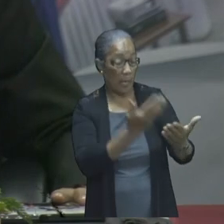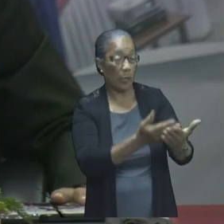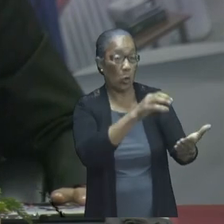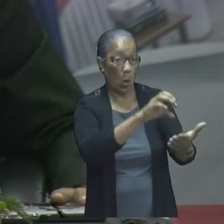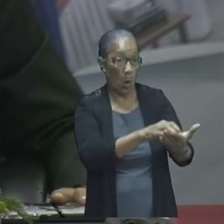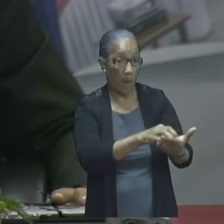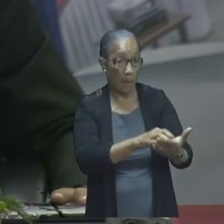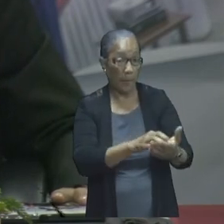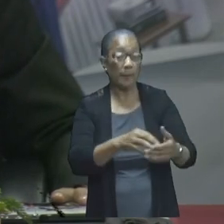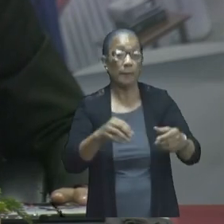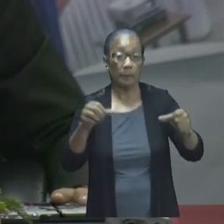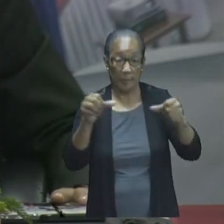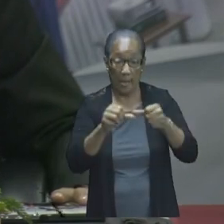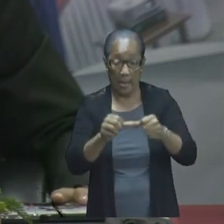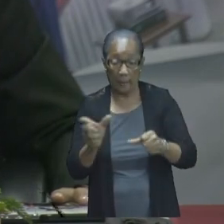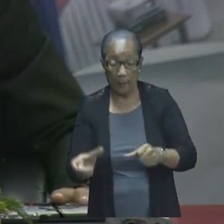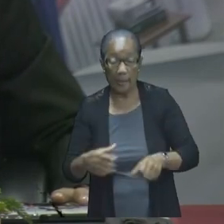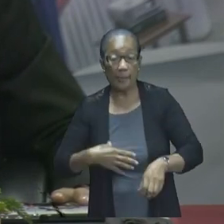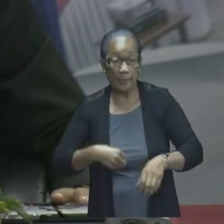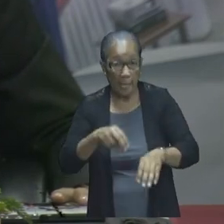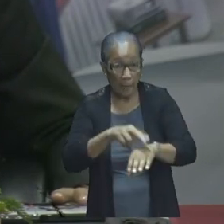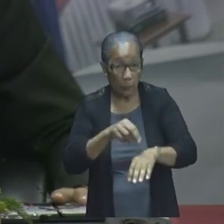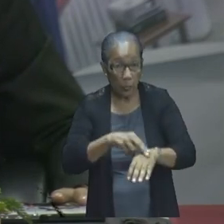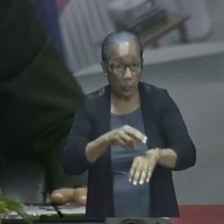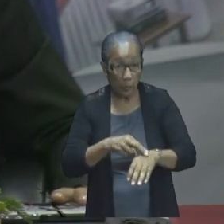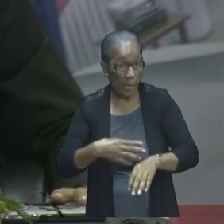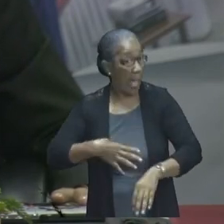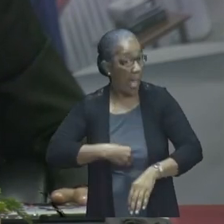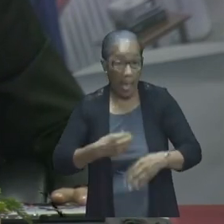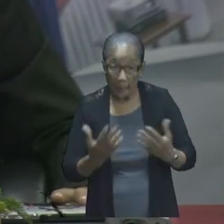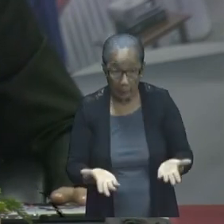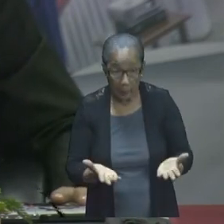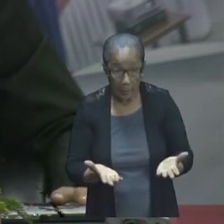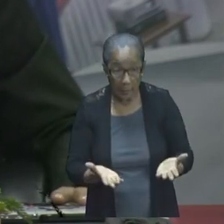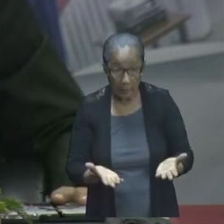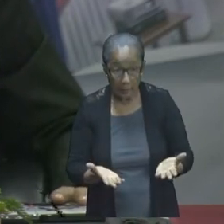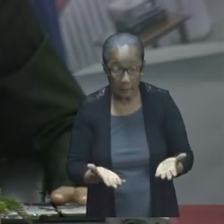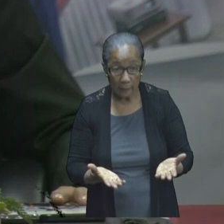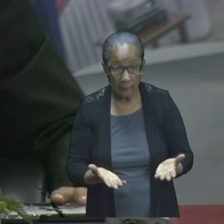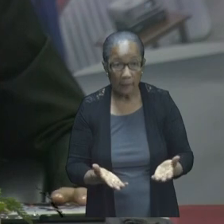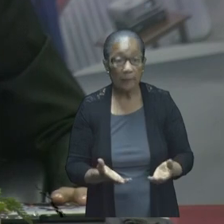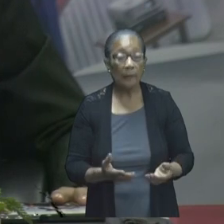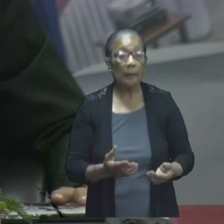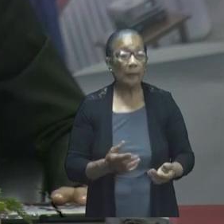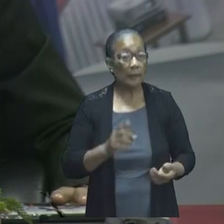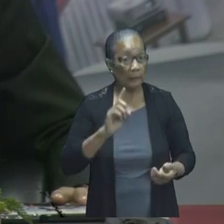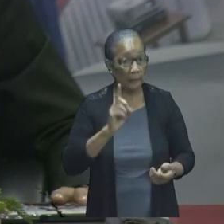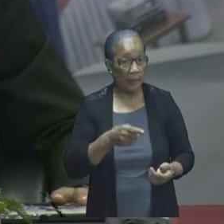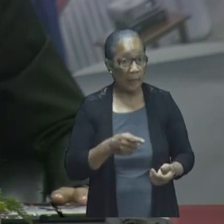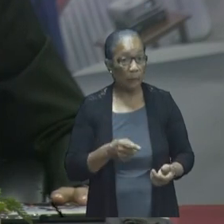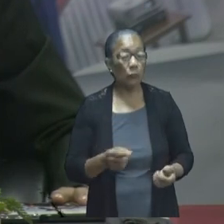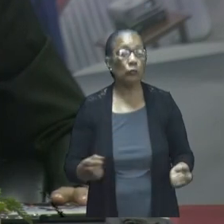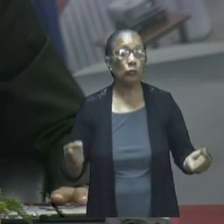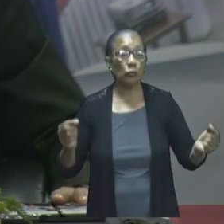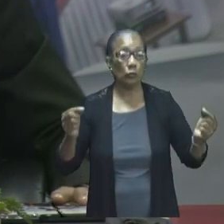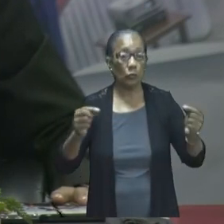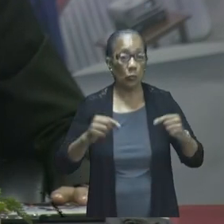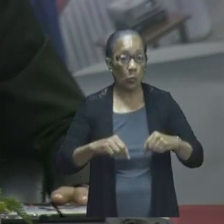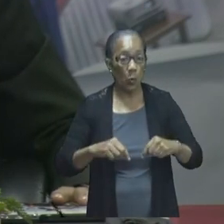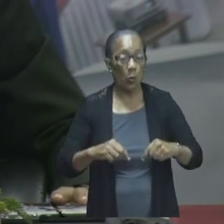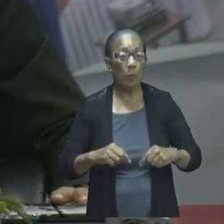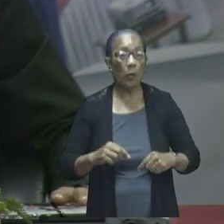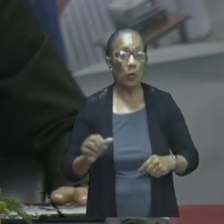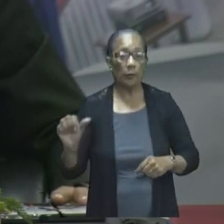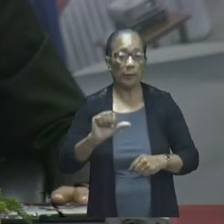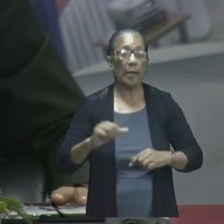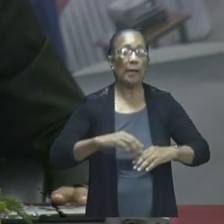arbeiders hoeven ze nodig hebben en dat we dat hier nu gaf in de prioriteit als een lokaal en als zodanig af in de moesten aangeven waar uit welk land ze gaan